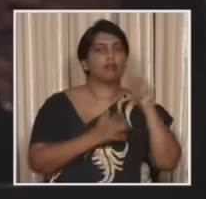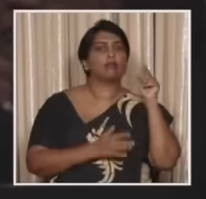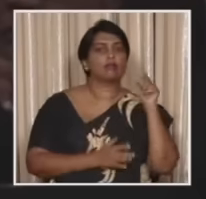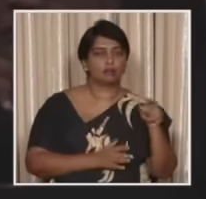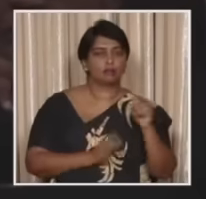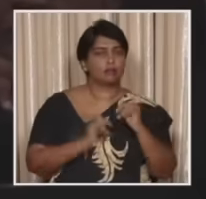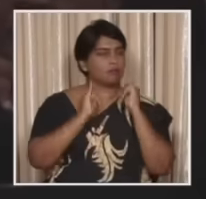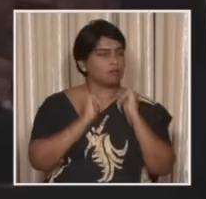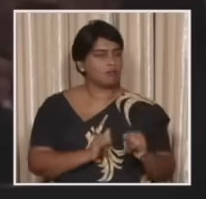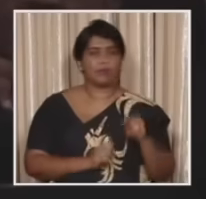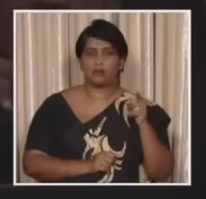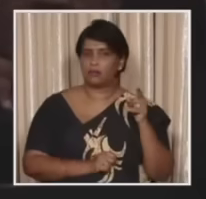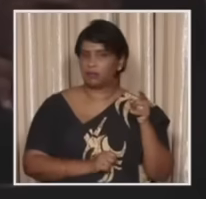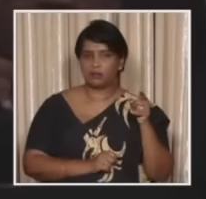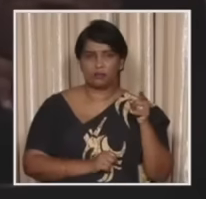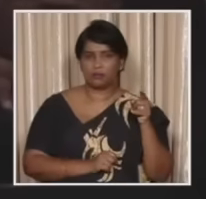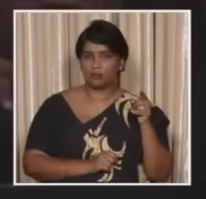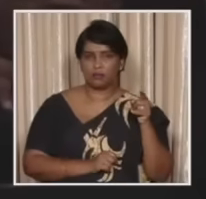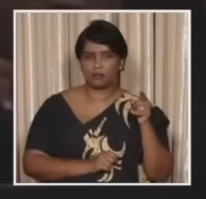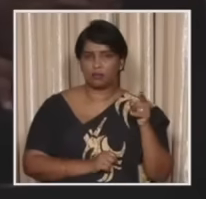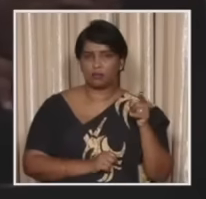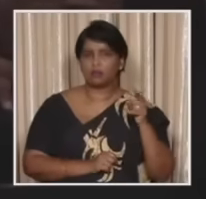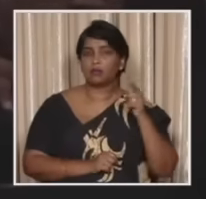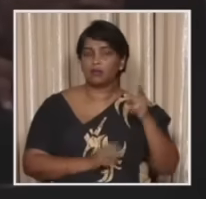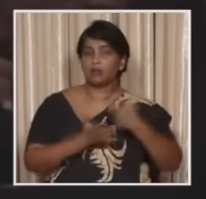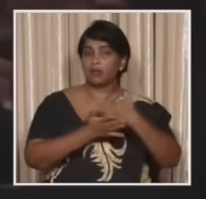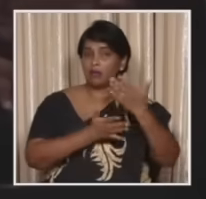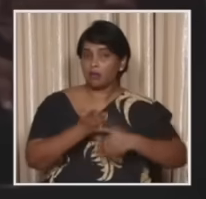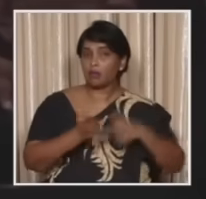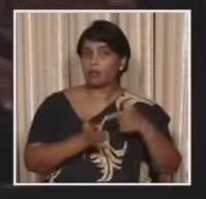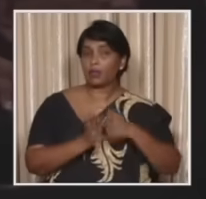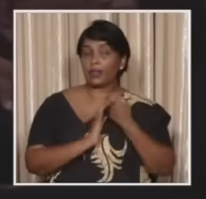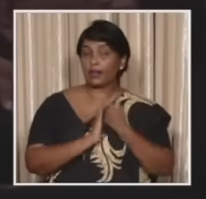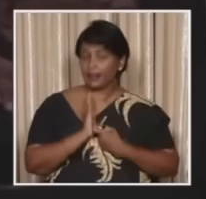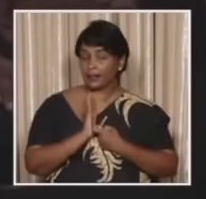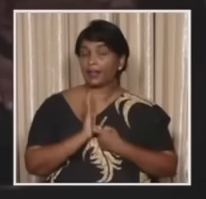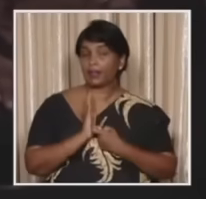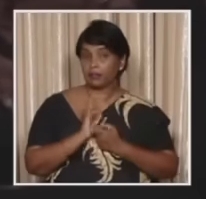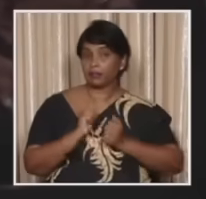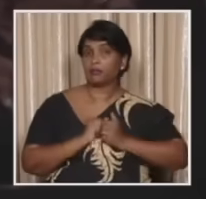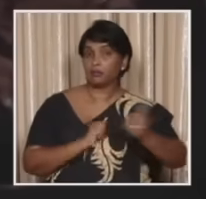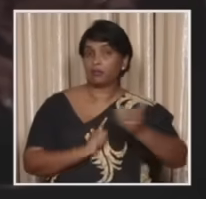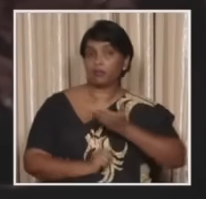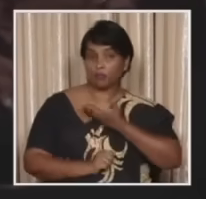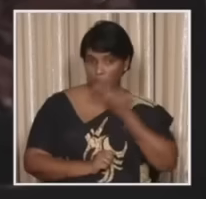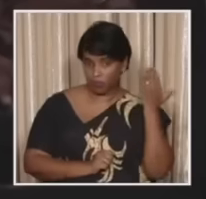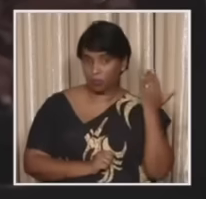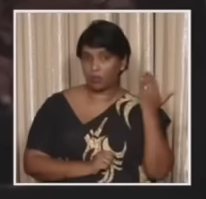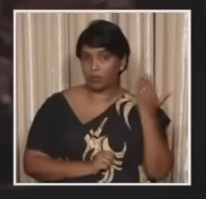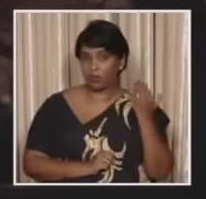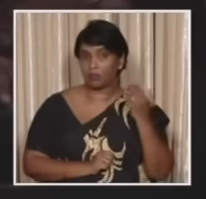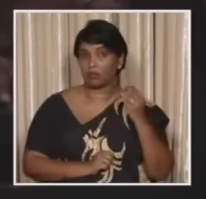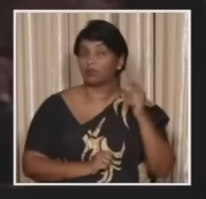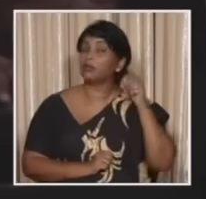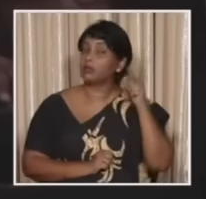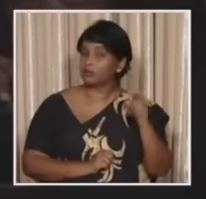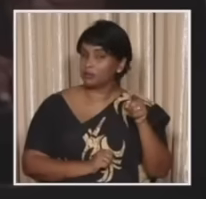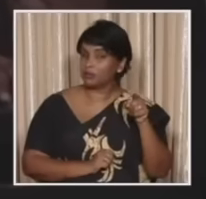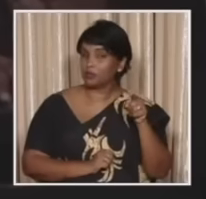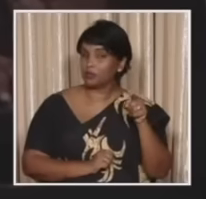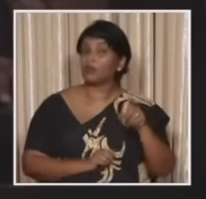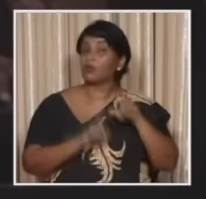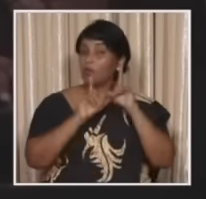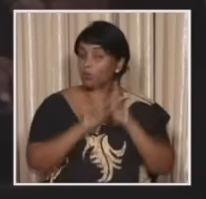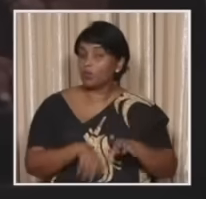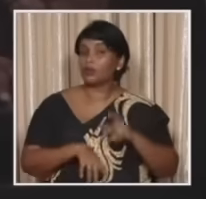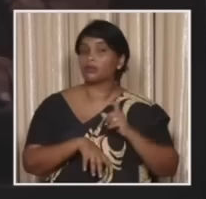කතාවේ බරපතල ක්‍රාණනය. මේ හන්සාට එක කියන්නේ නීතිය ඉදිරියේ ගිනියන්න පුළුවන්. එතකොට කතානායකතුමනි